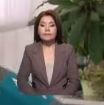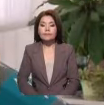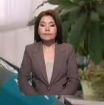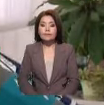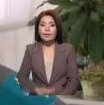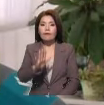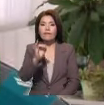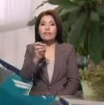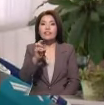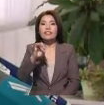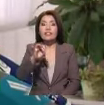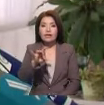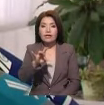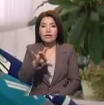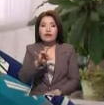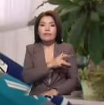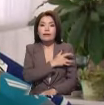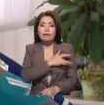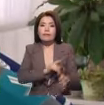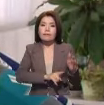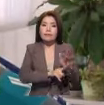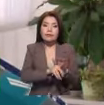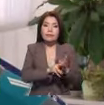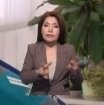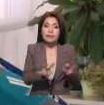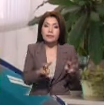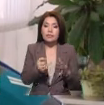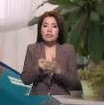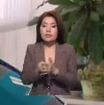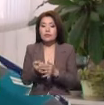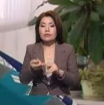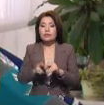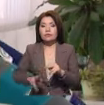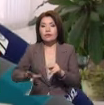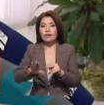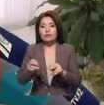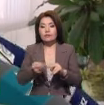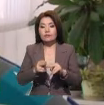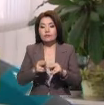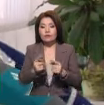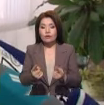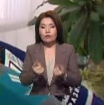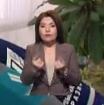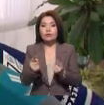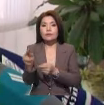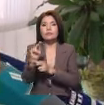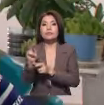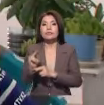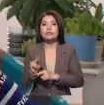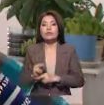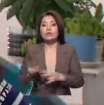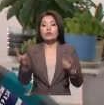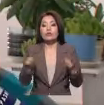Ветеринариялық қызмет басынан бастап, министрліктен бастап, аяғыға дейін соған үлкен өзгерістер енгізуіміз